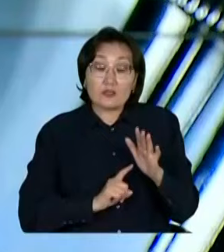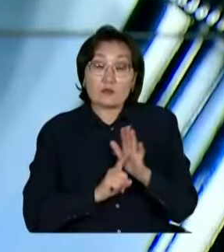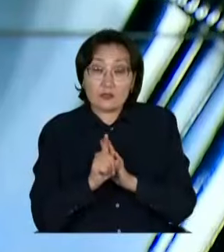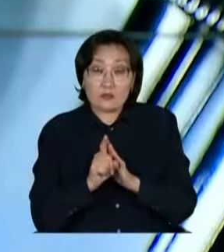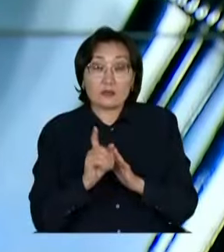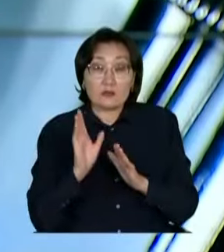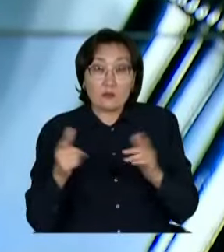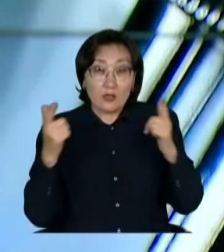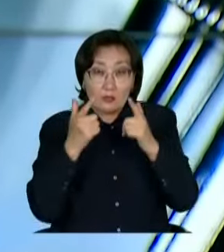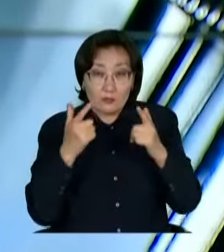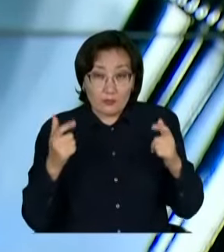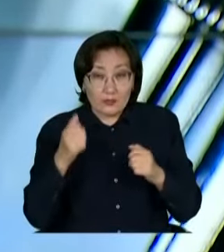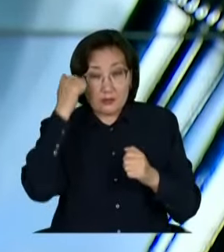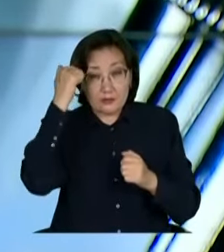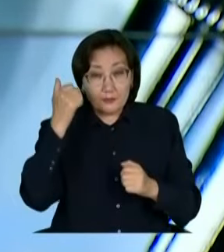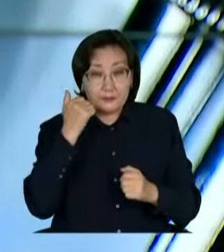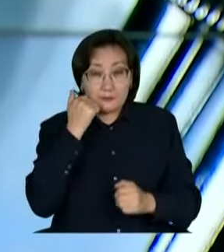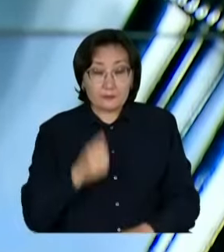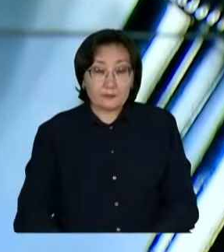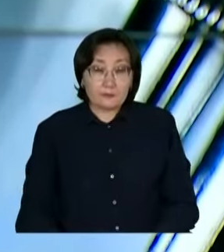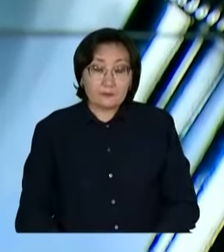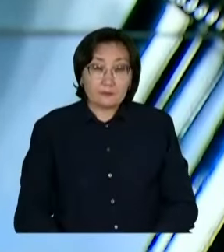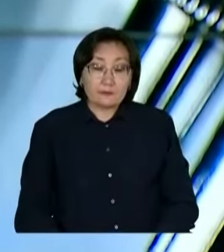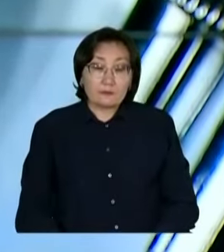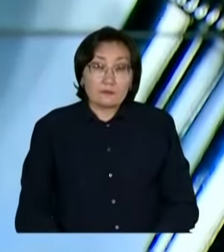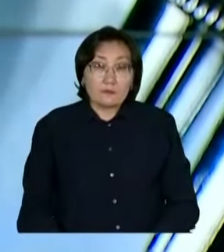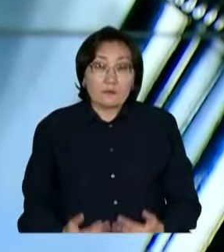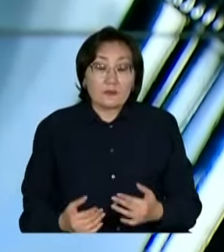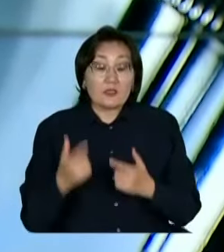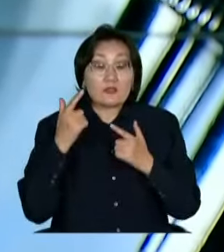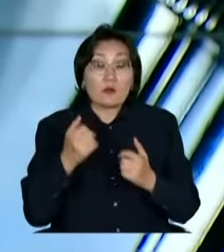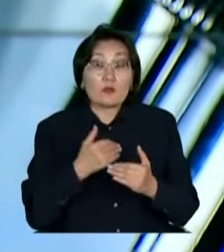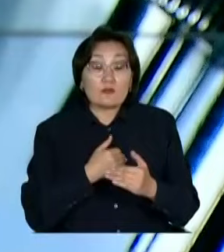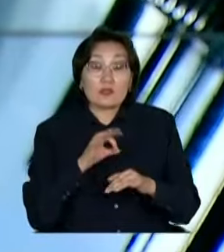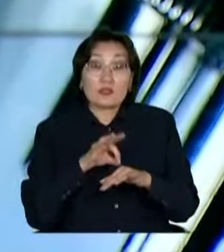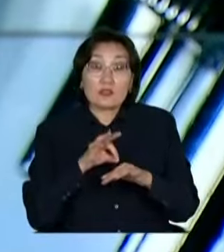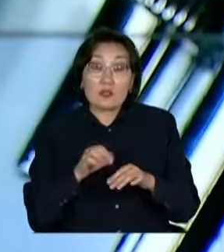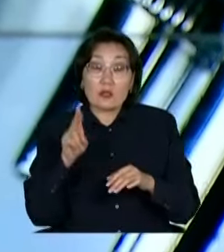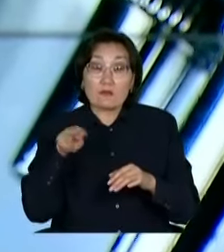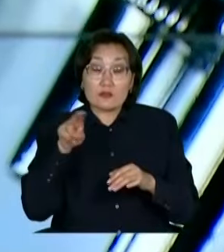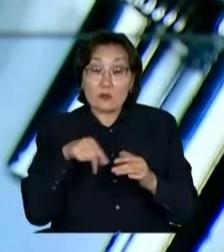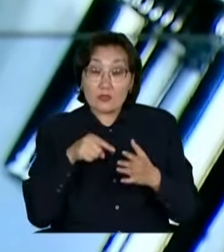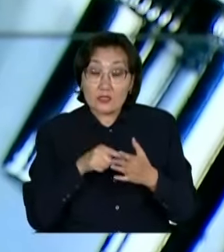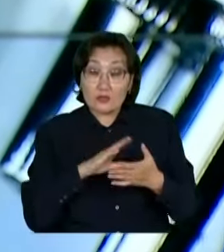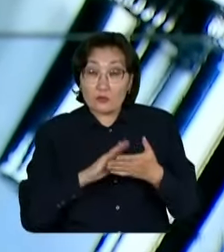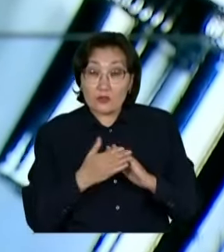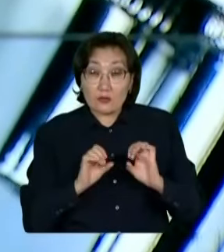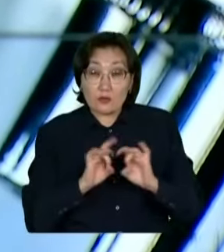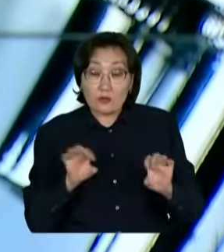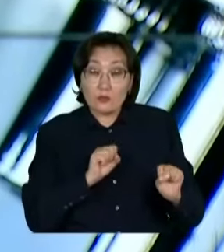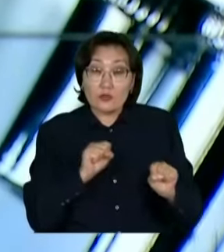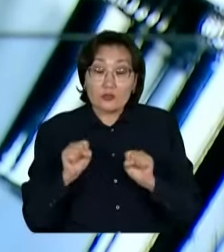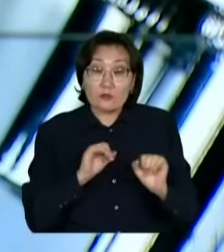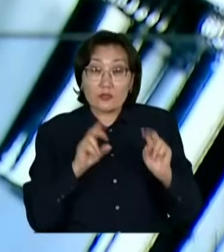рахмет, дерт дендемесін деп тілейміз. Рахмет. Еске сала кетейік, коронавирус бойынша қаладағы ахуалды айтып, сақтық